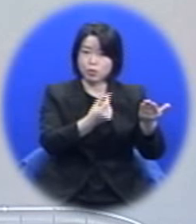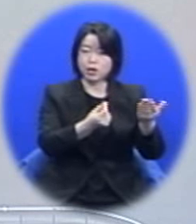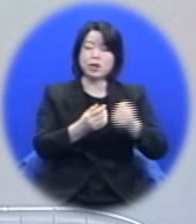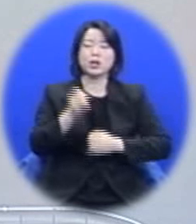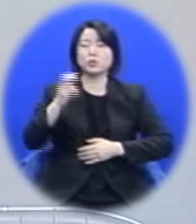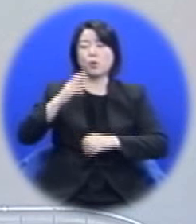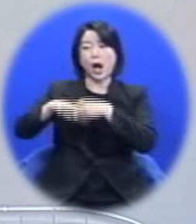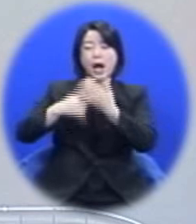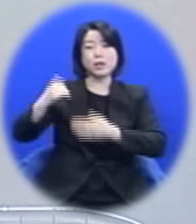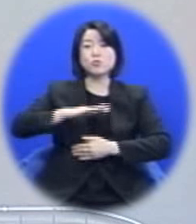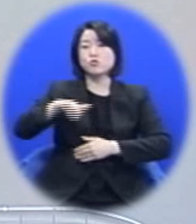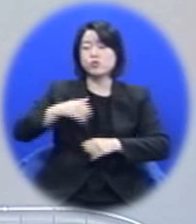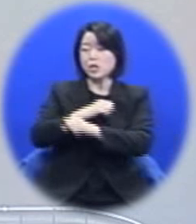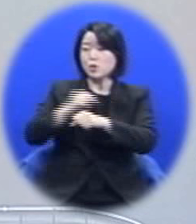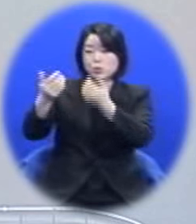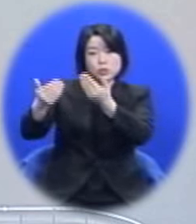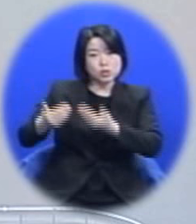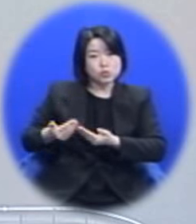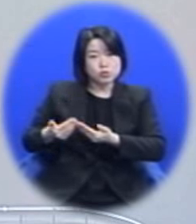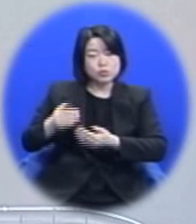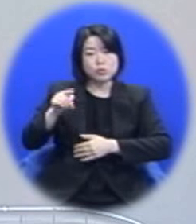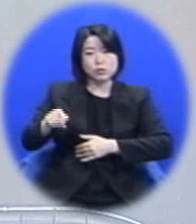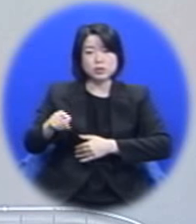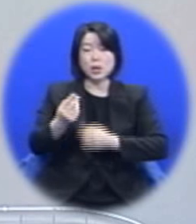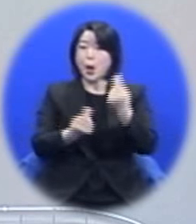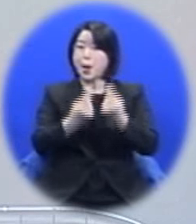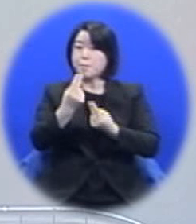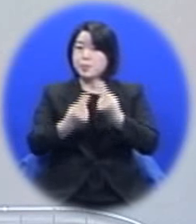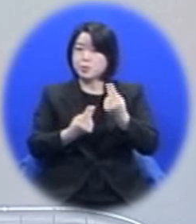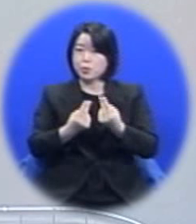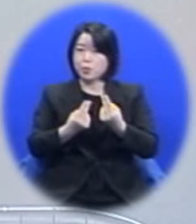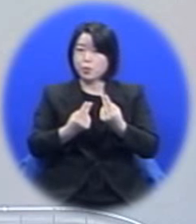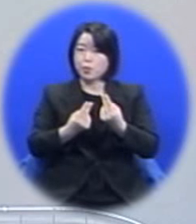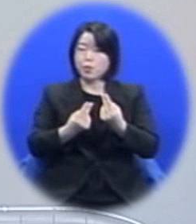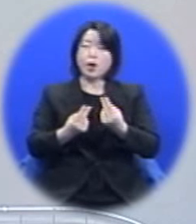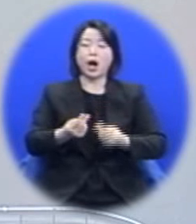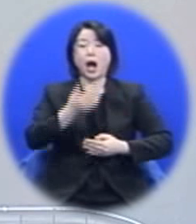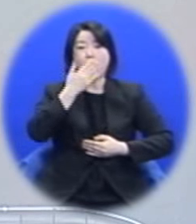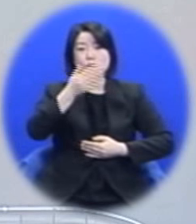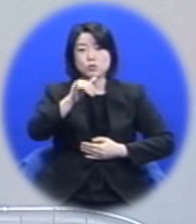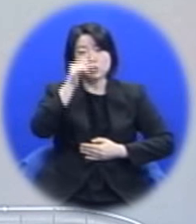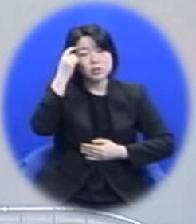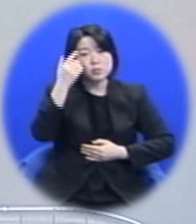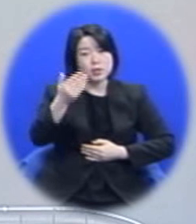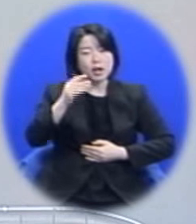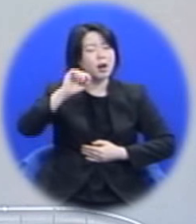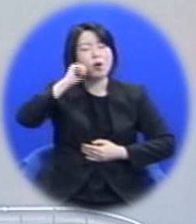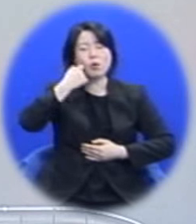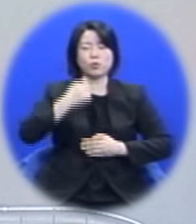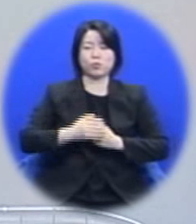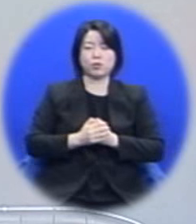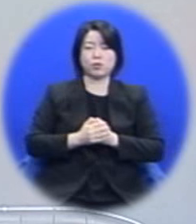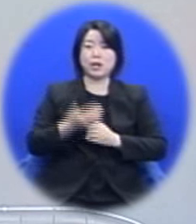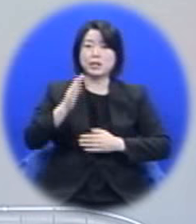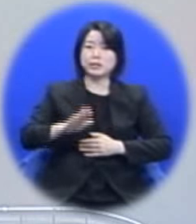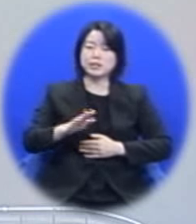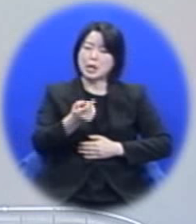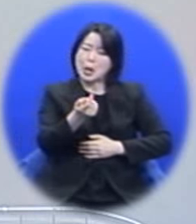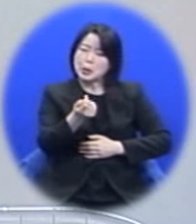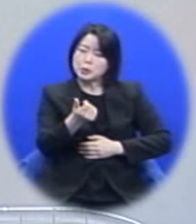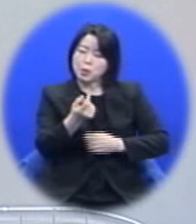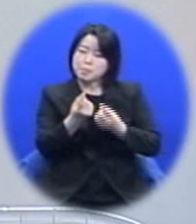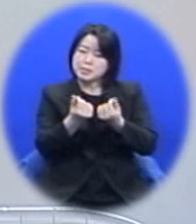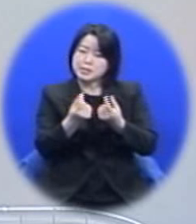것을 비교할 수 있는 게 거의 불가능하지만 그러나 조금이라도 좀